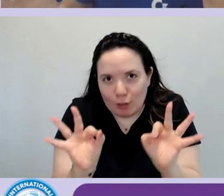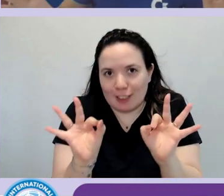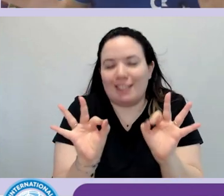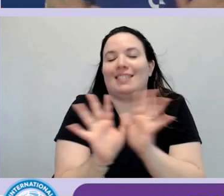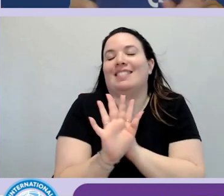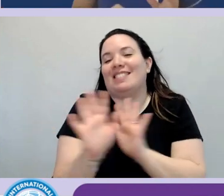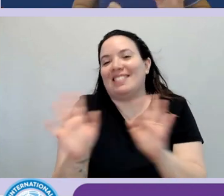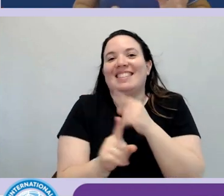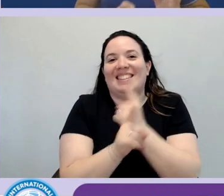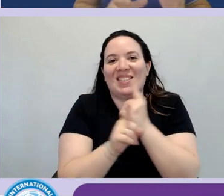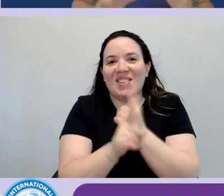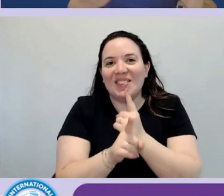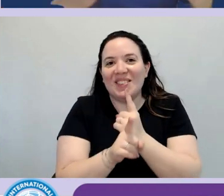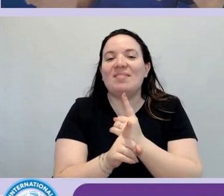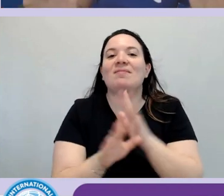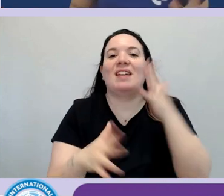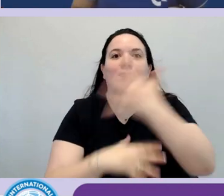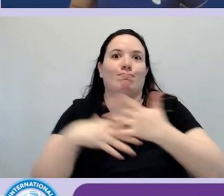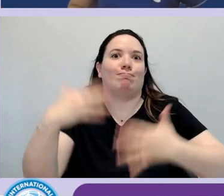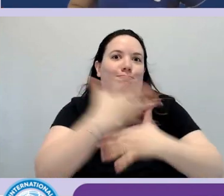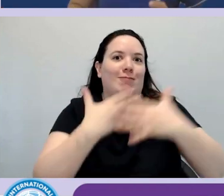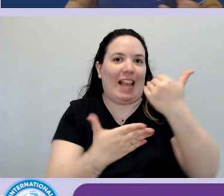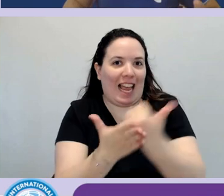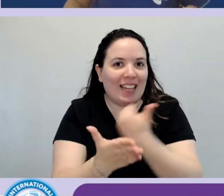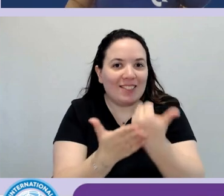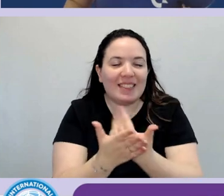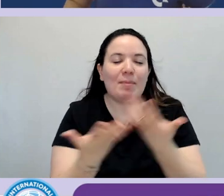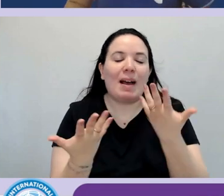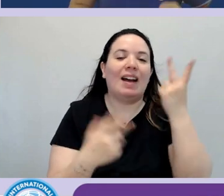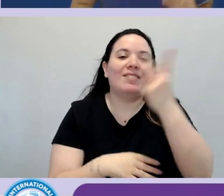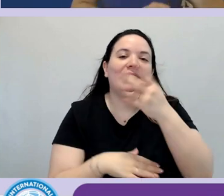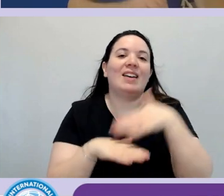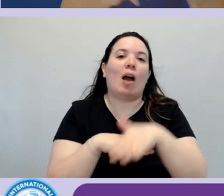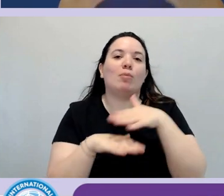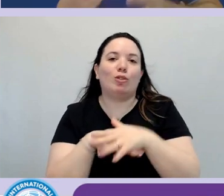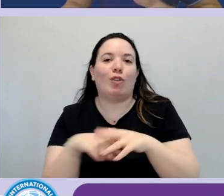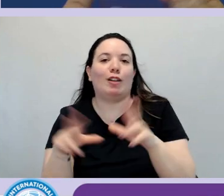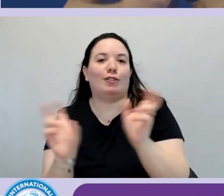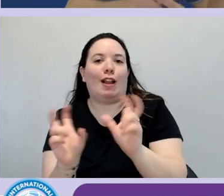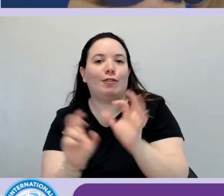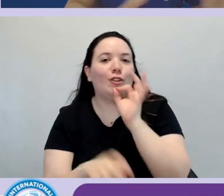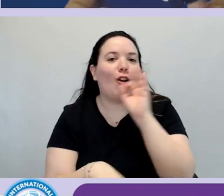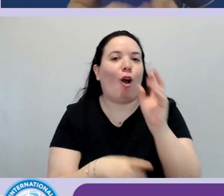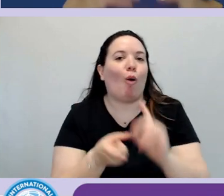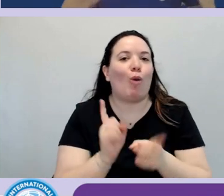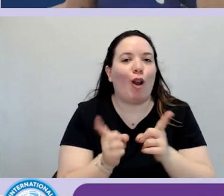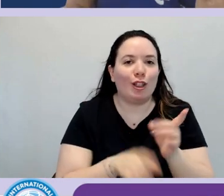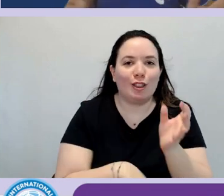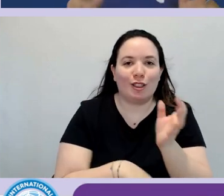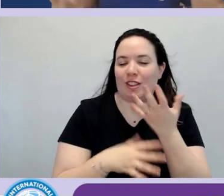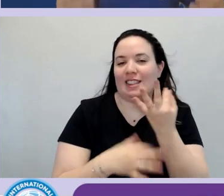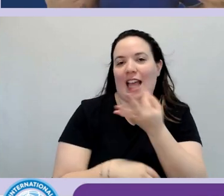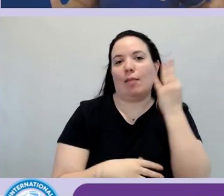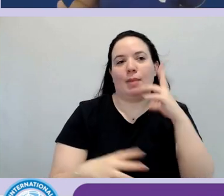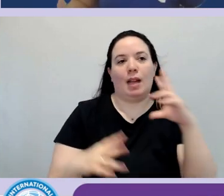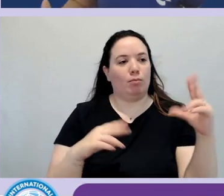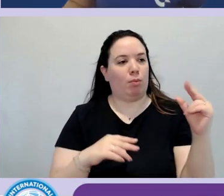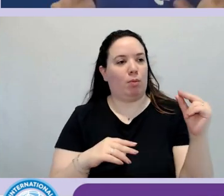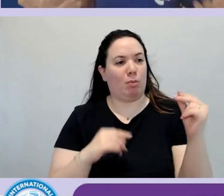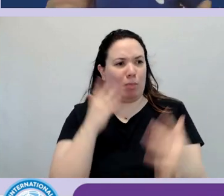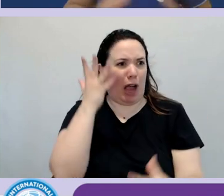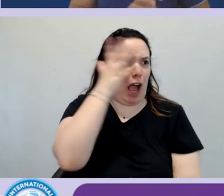corretta non ci dovrebbe essere la sovrapposizione ma siamo abituati sia in ambito televisivo politico che comunque la